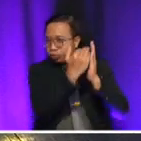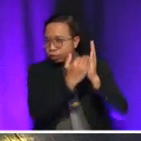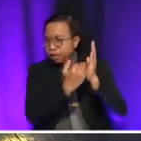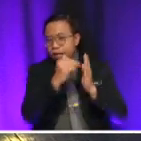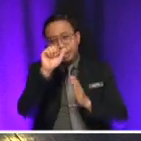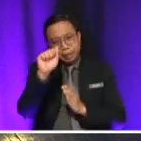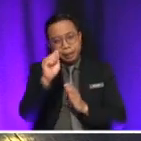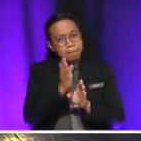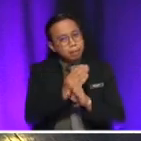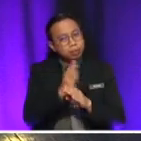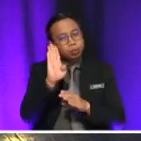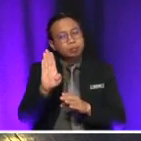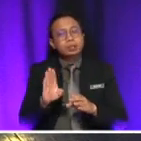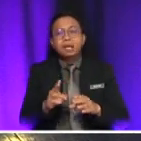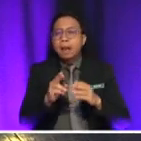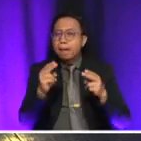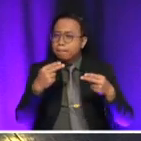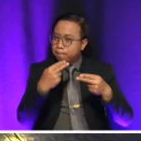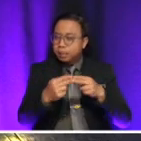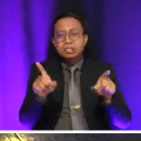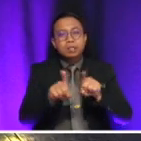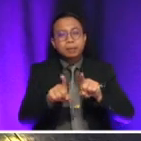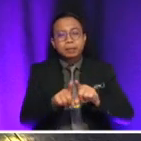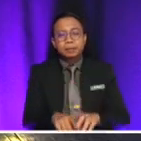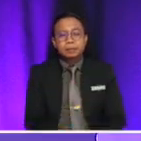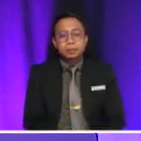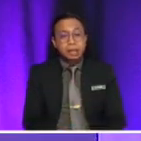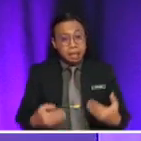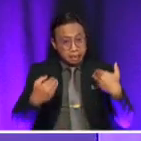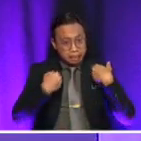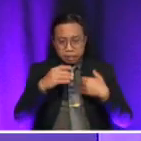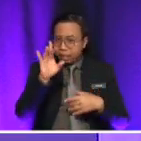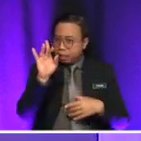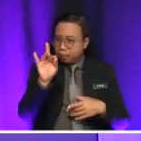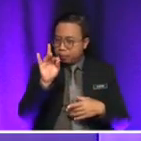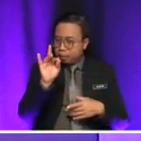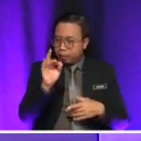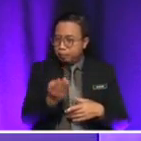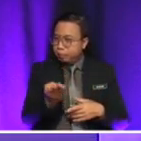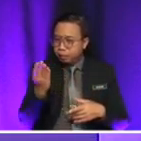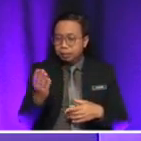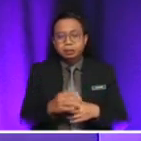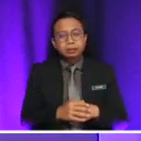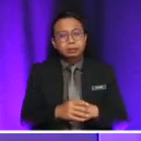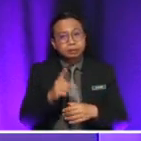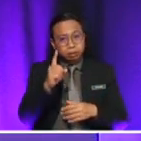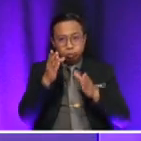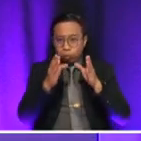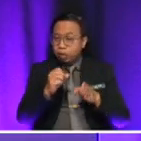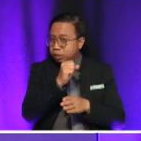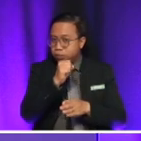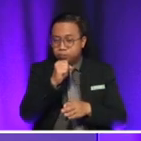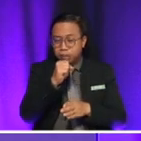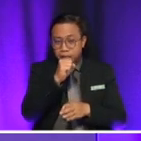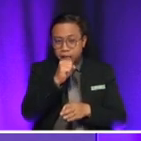dan bentuk bihampi sama semuanya Iya betul ada seorang speaker mereka